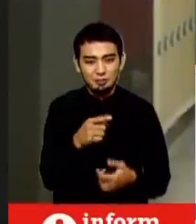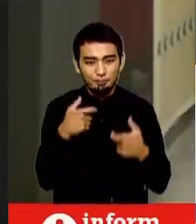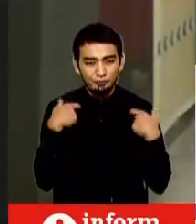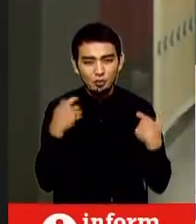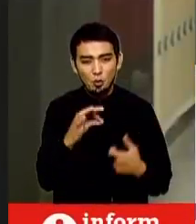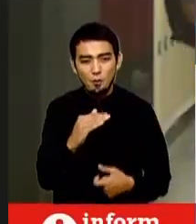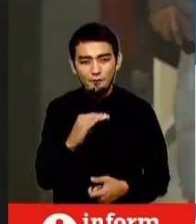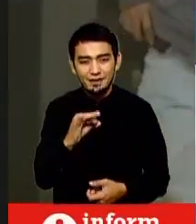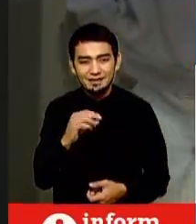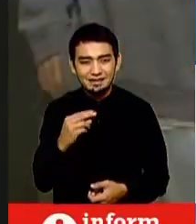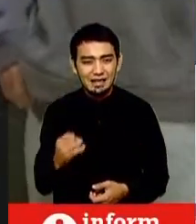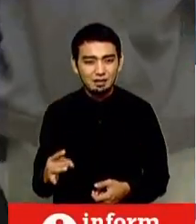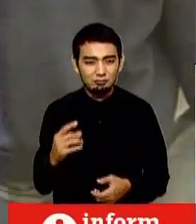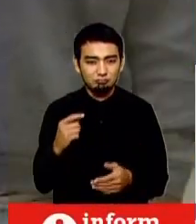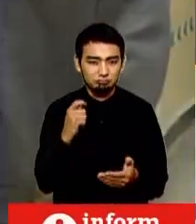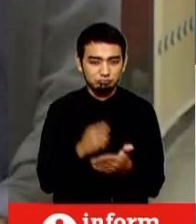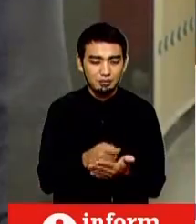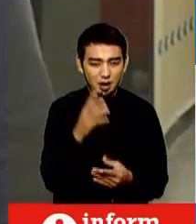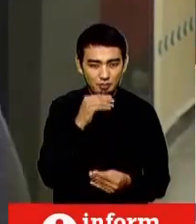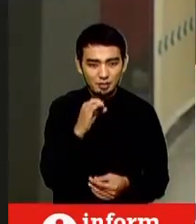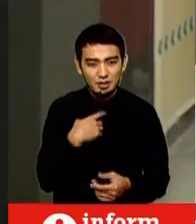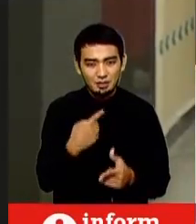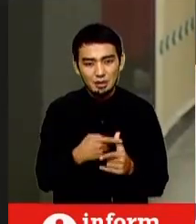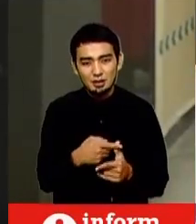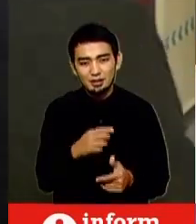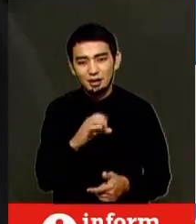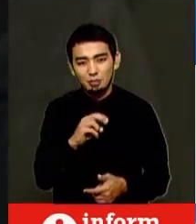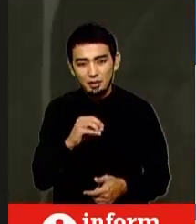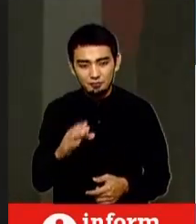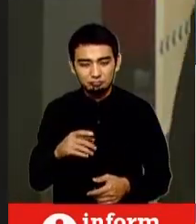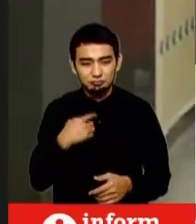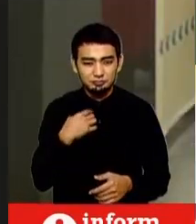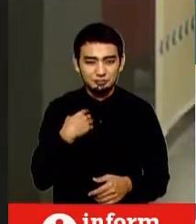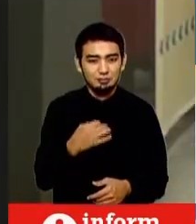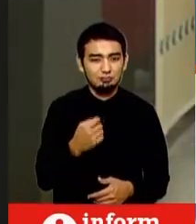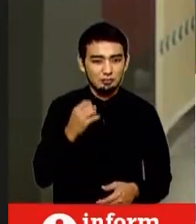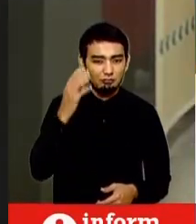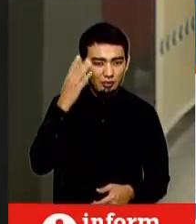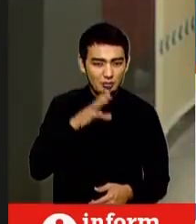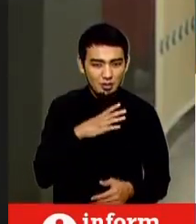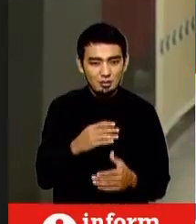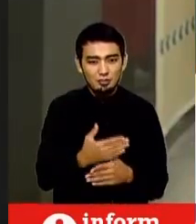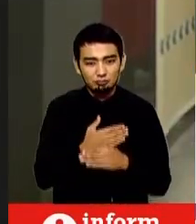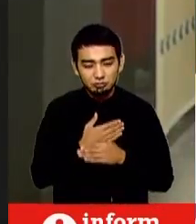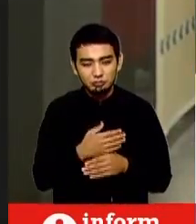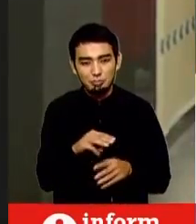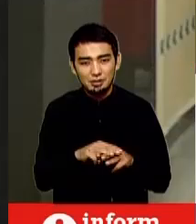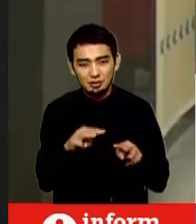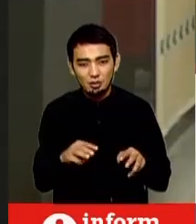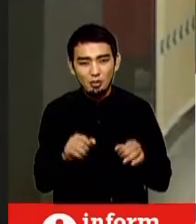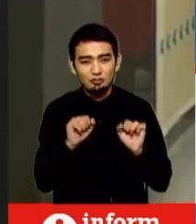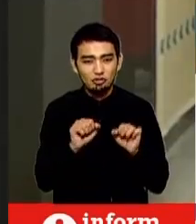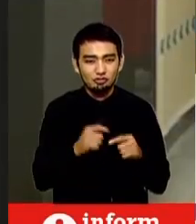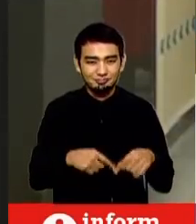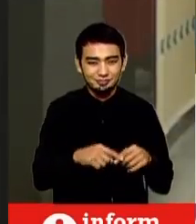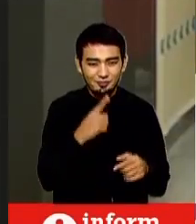В данный момент я учусь в университете имени Сатпаева на специальности, о которой мечтал. Помог сертификат Министерства обороны.